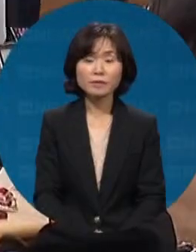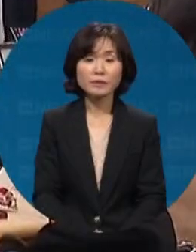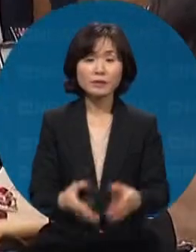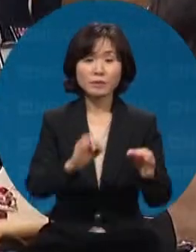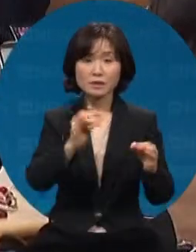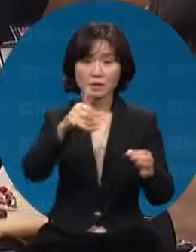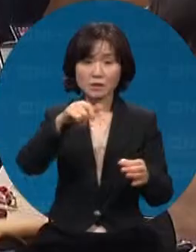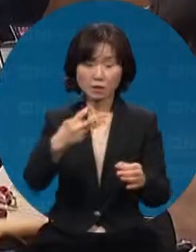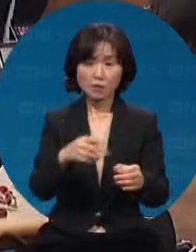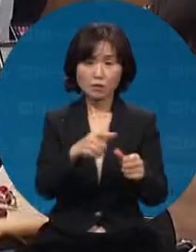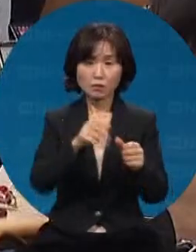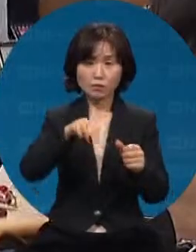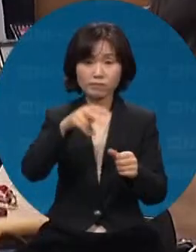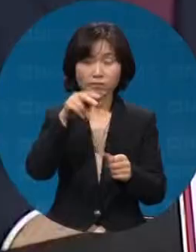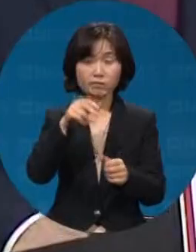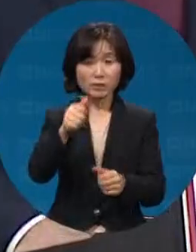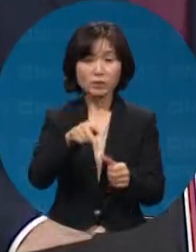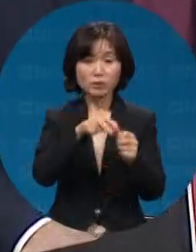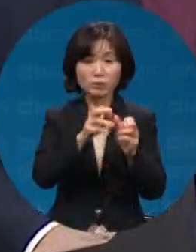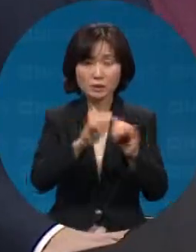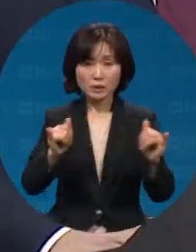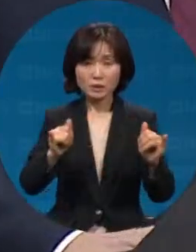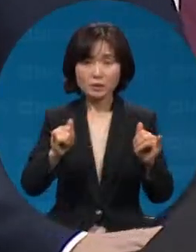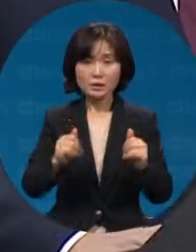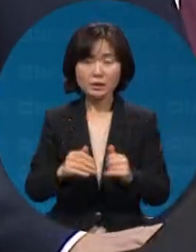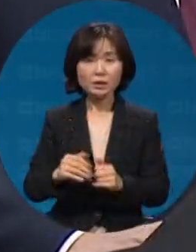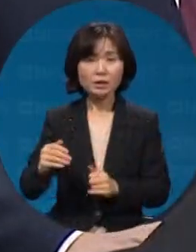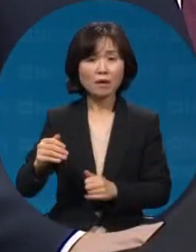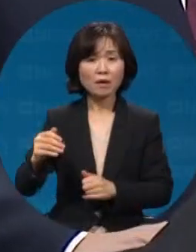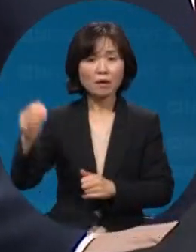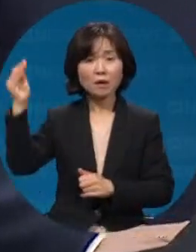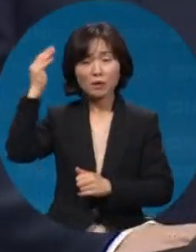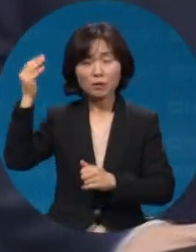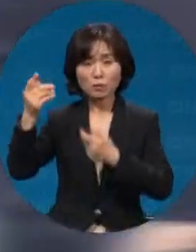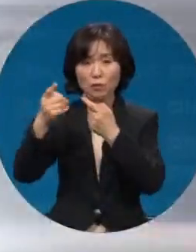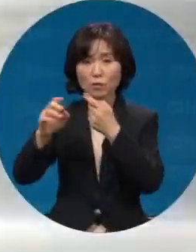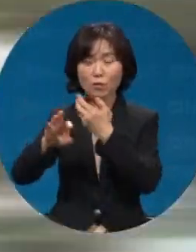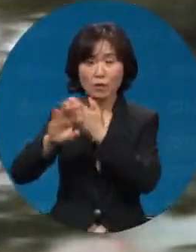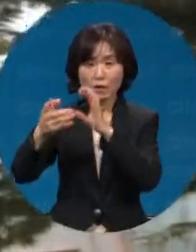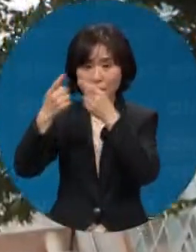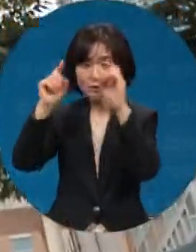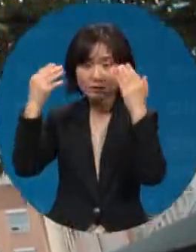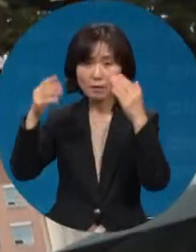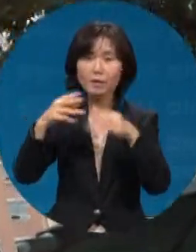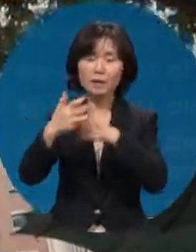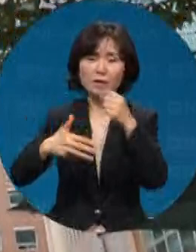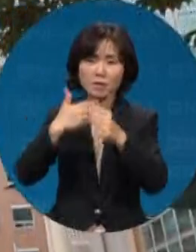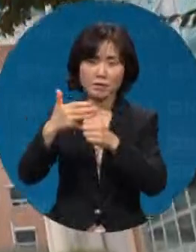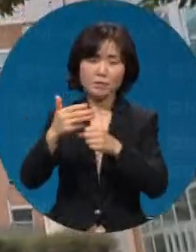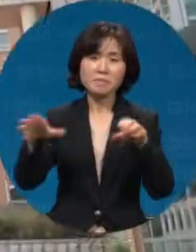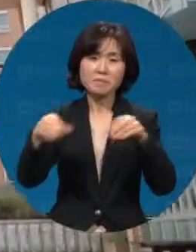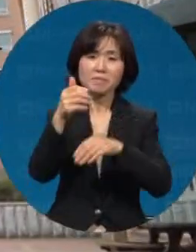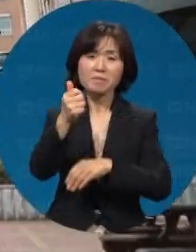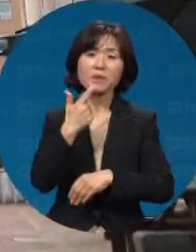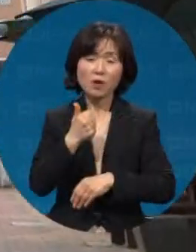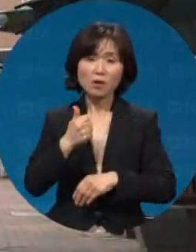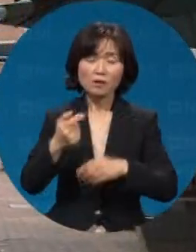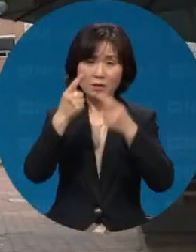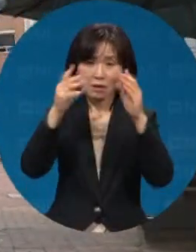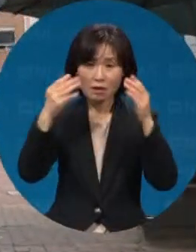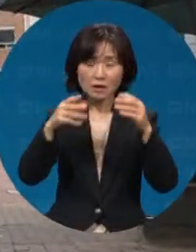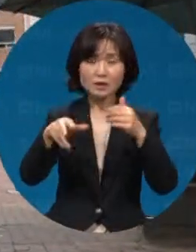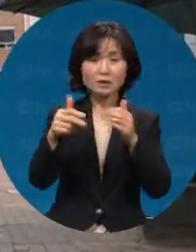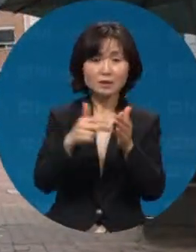김인철 교육부 장관 후보자는 한국에 대해서 8년 동안 총장이 지냈습니다 대학이 속한 재단인 2005년 외국어고 를